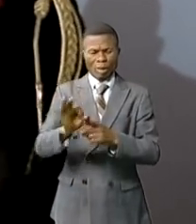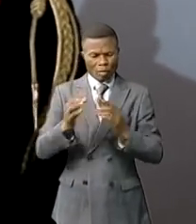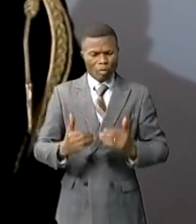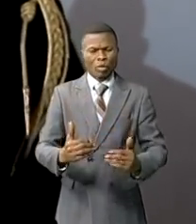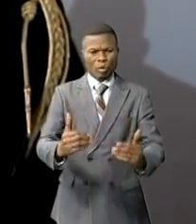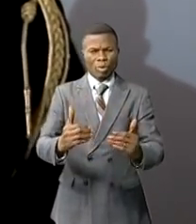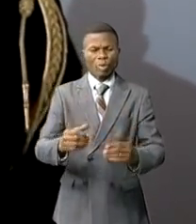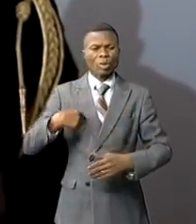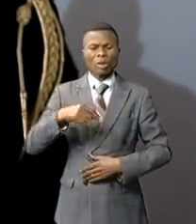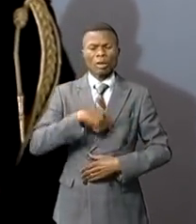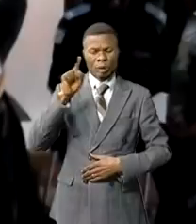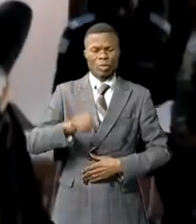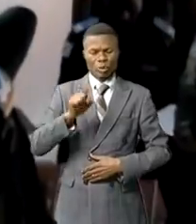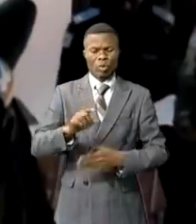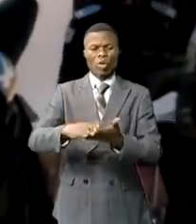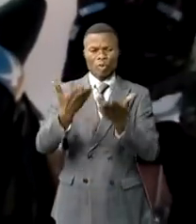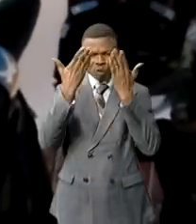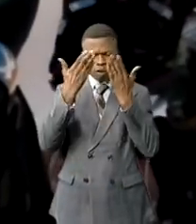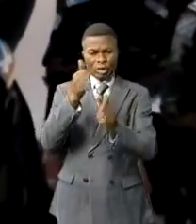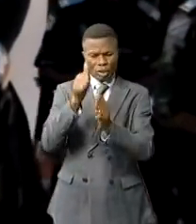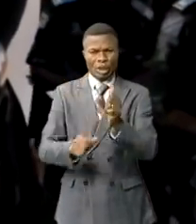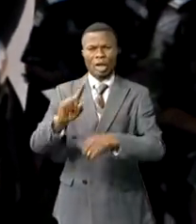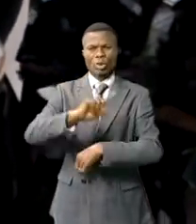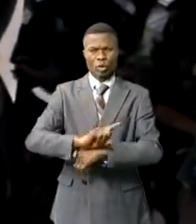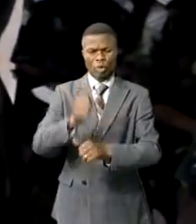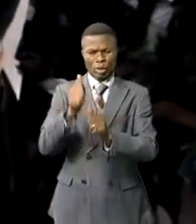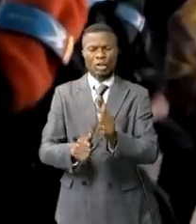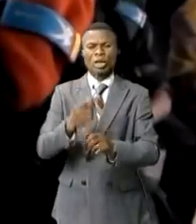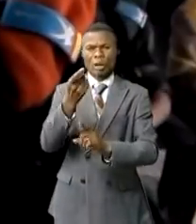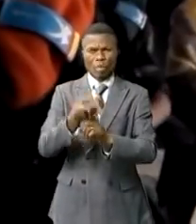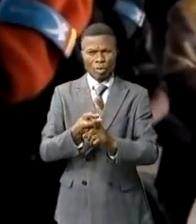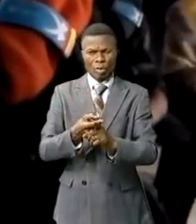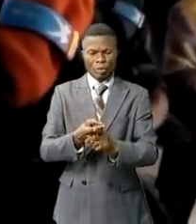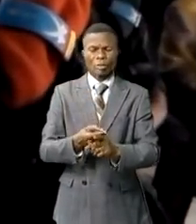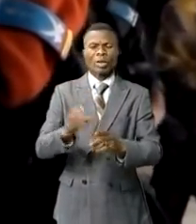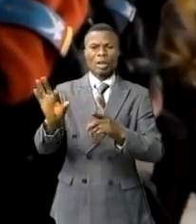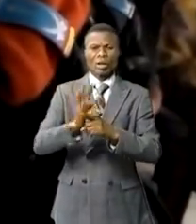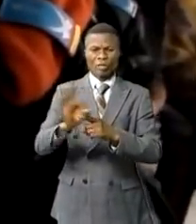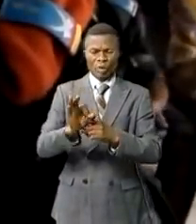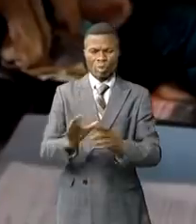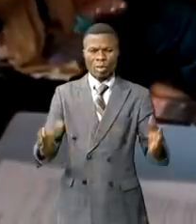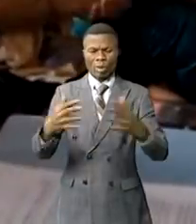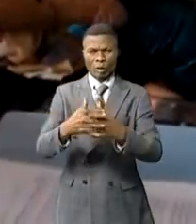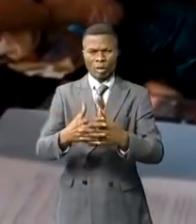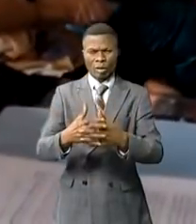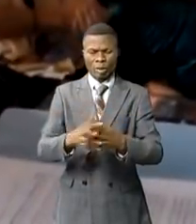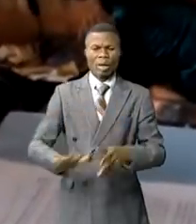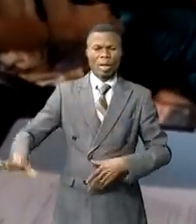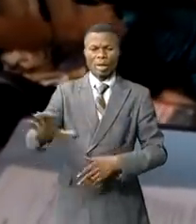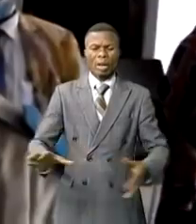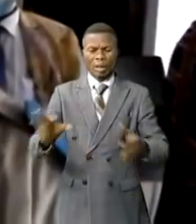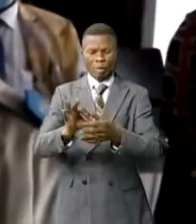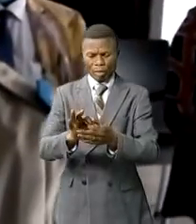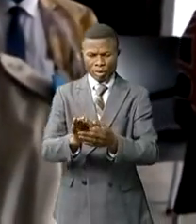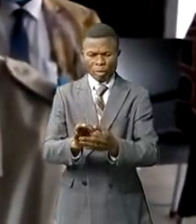continue. Nous devons apprendre chaque jour. A noter que cet atelier était organisé en partenariat avec les bureaux conjoints des Nations Unies pour les droits de